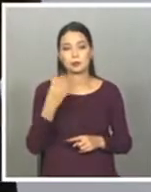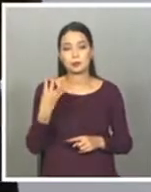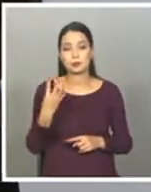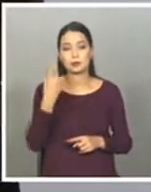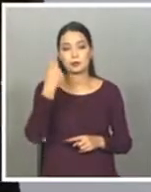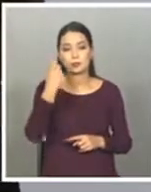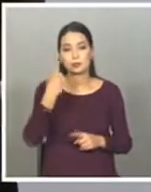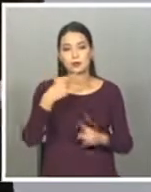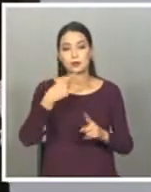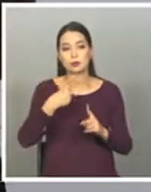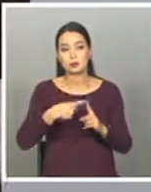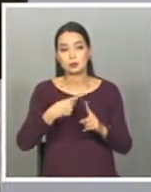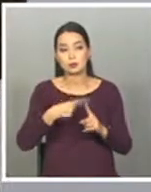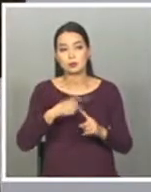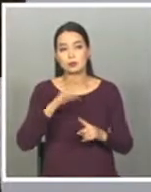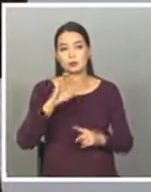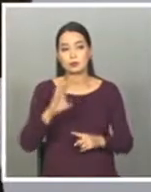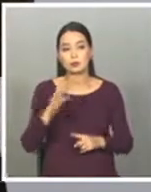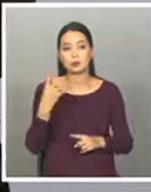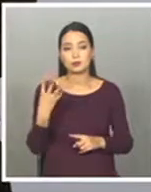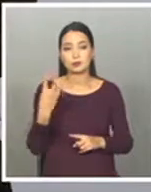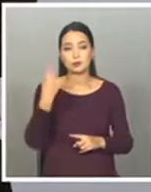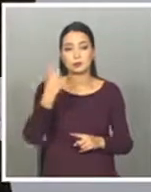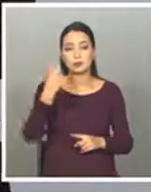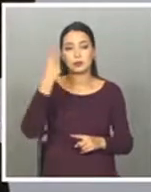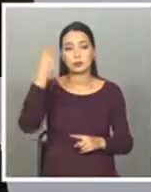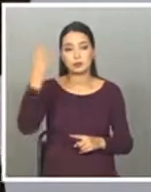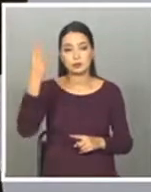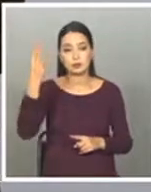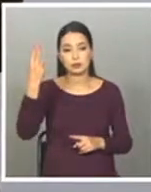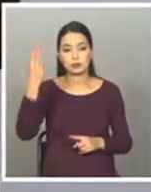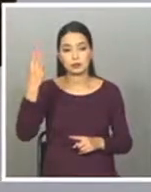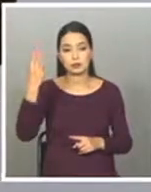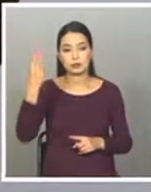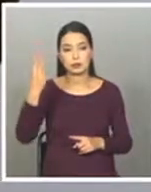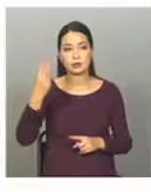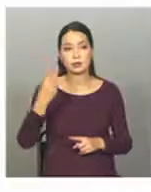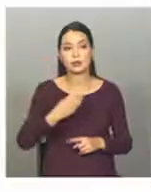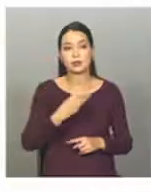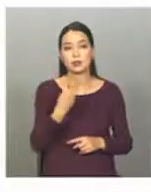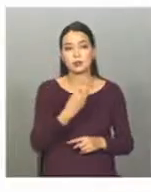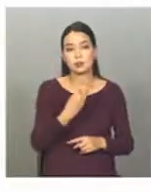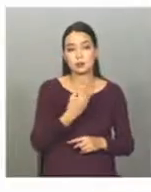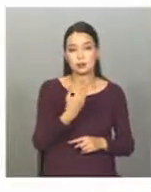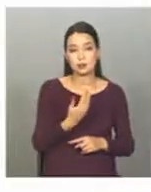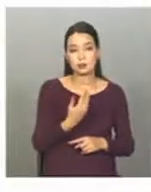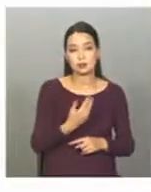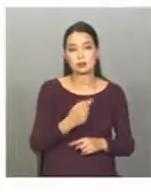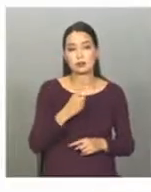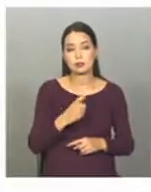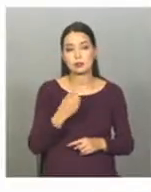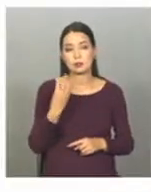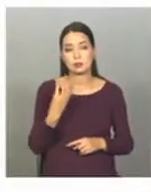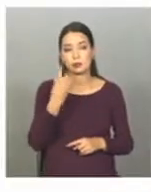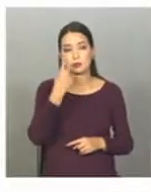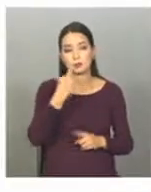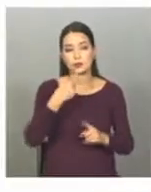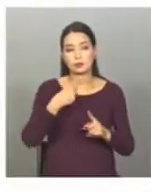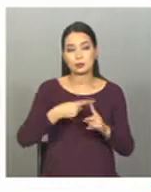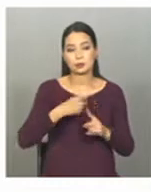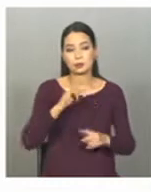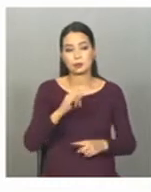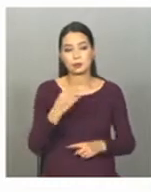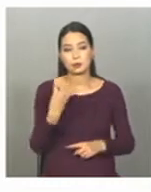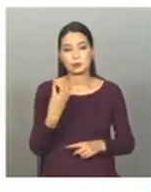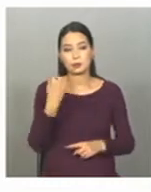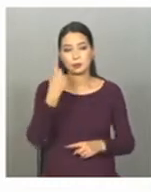1 дәрежесі қосылған с-ның 4-ден 1 дәрежесінің квадраты. Үшіншісі, x-тің 4-ден 1 дәрежесі қосылған y-тің